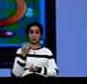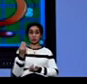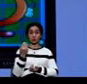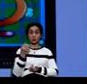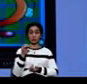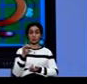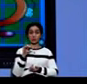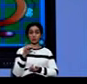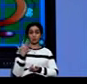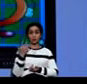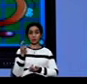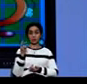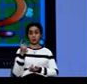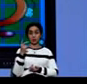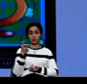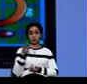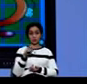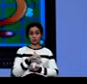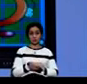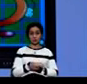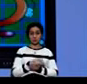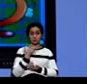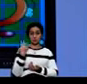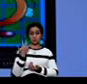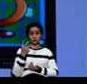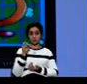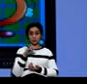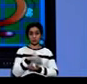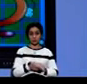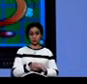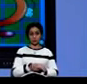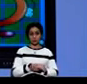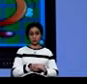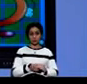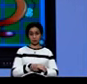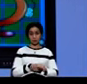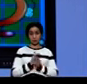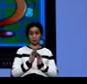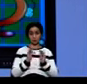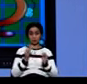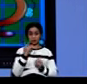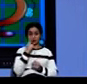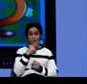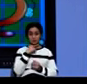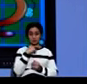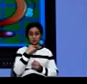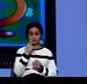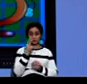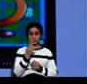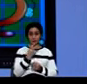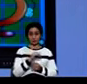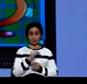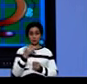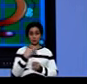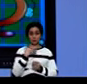Уничёшда. Ей 5 лет. Убещёшда. Bolajonlar, agar e'tibor bergan